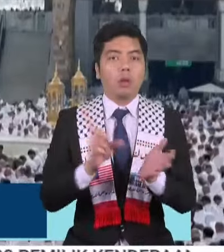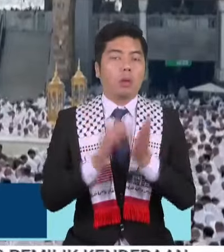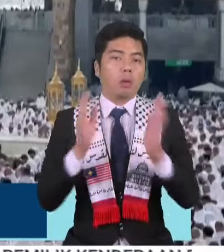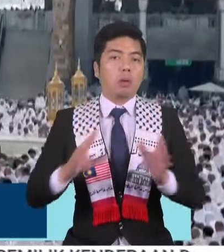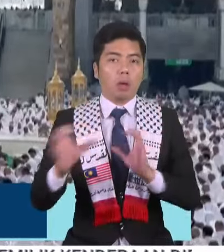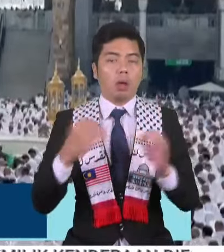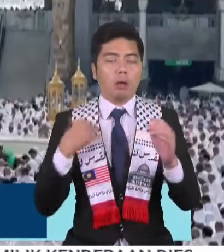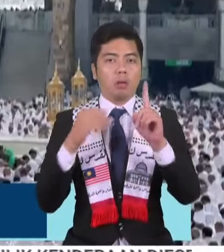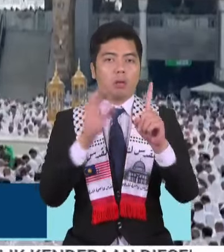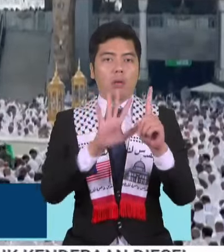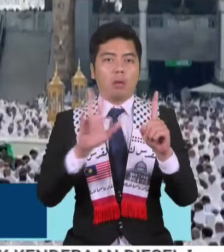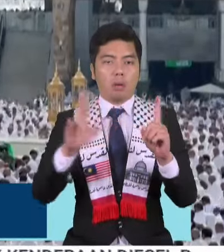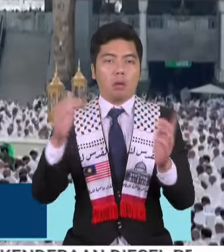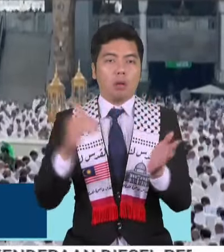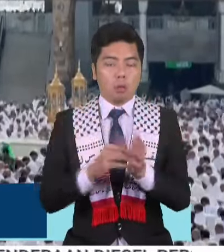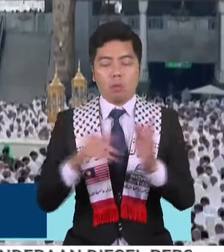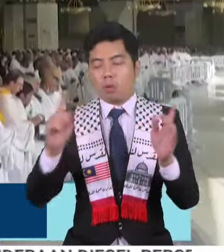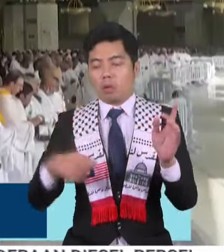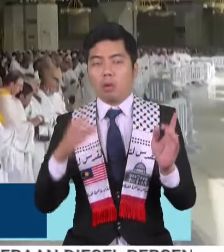melaporkan